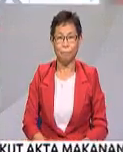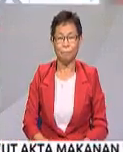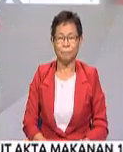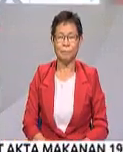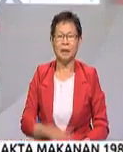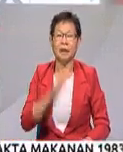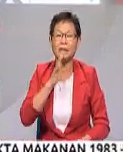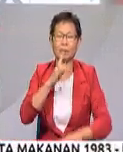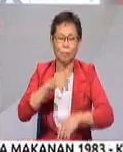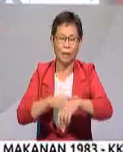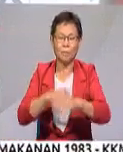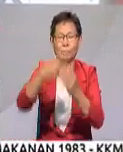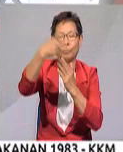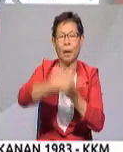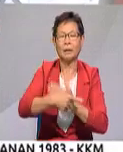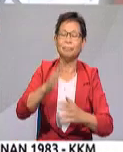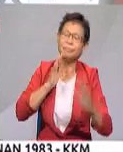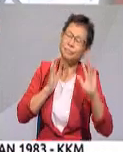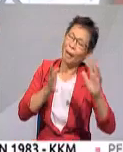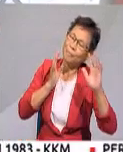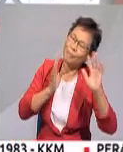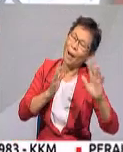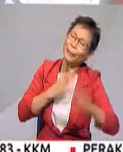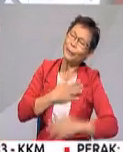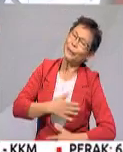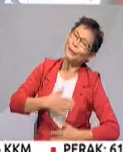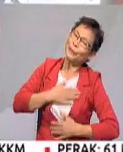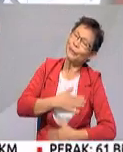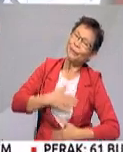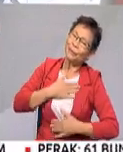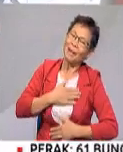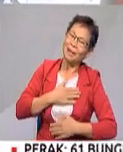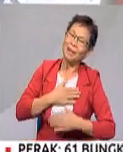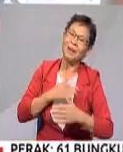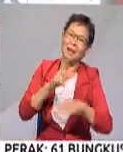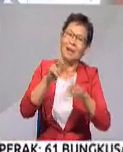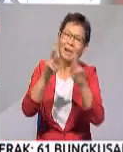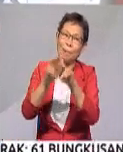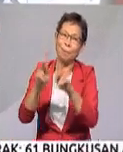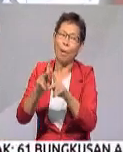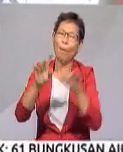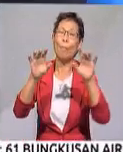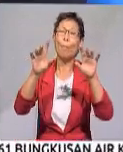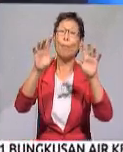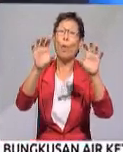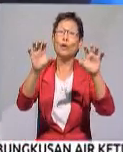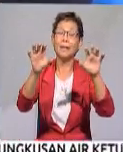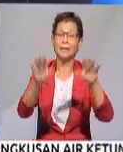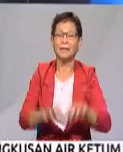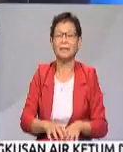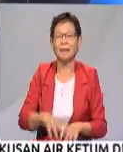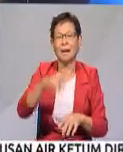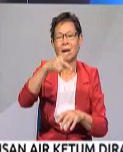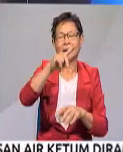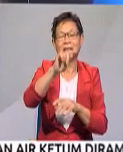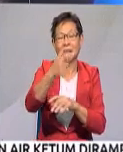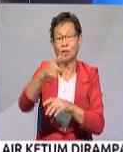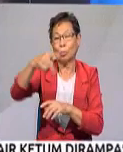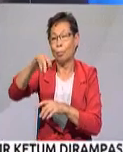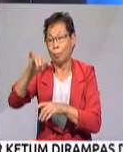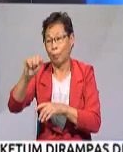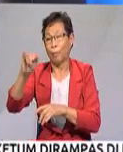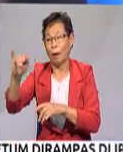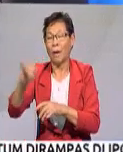Beliau menyatakannya ketika program Sembang Santai Mesra Harapan di Kampung Bakar Arang, Pontian. Parlimen Tanjung Piai tidak terkecuali